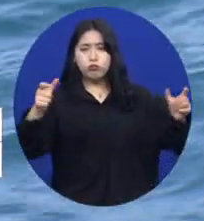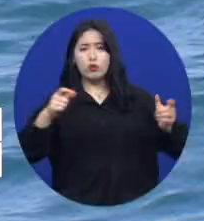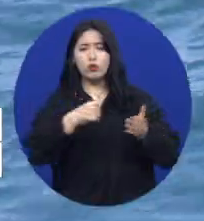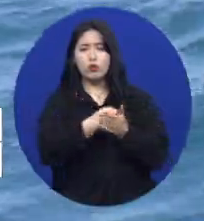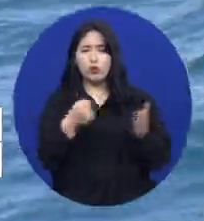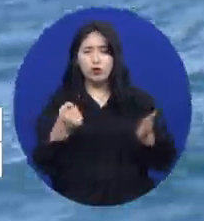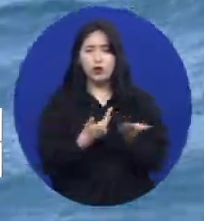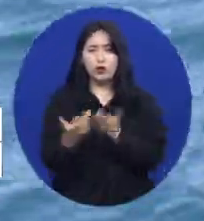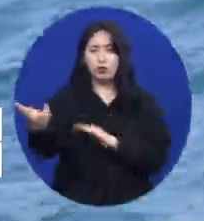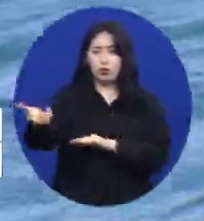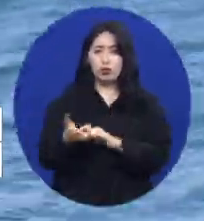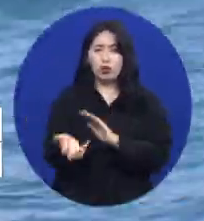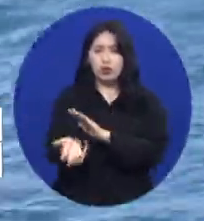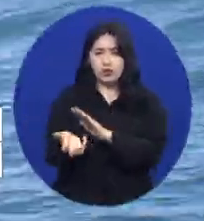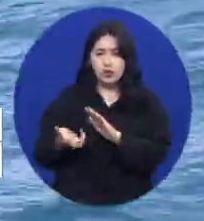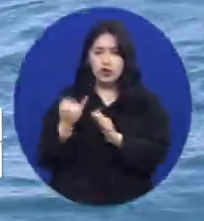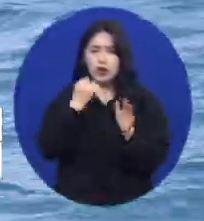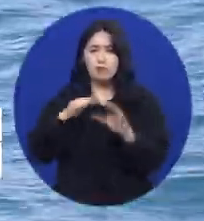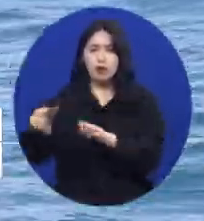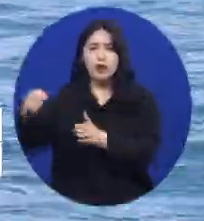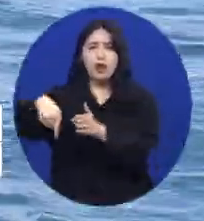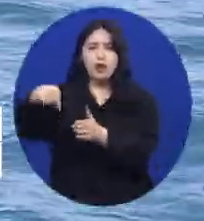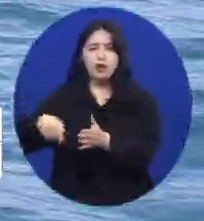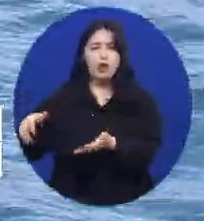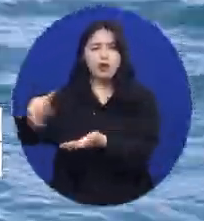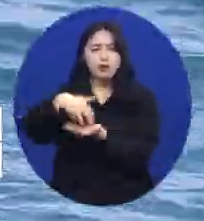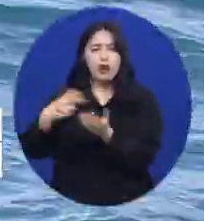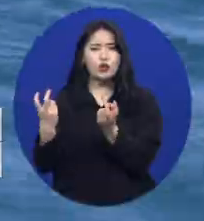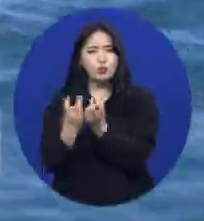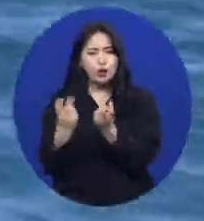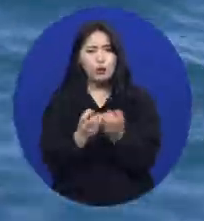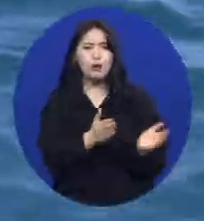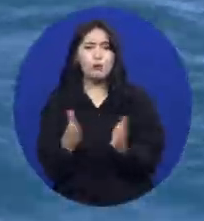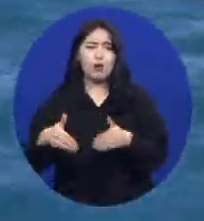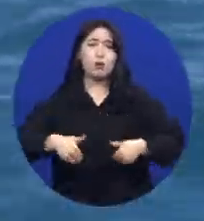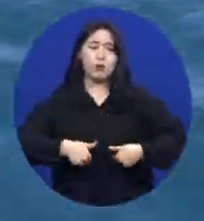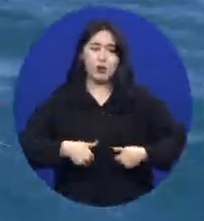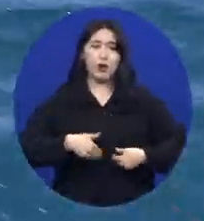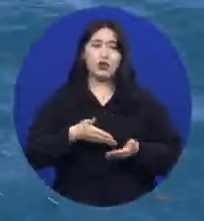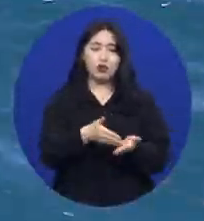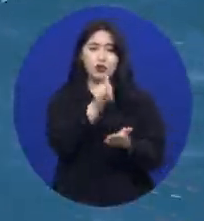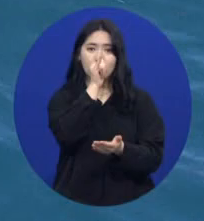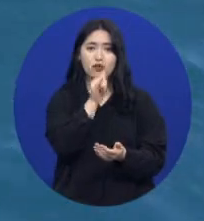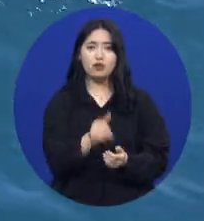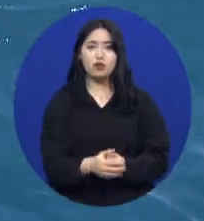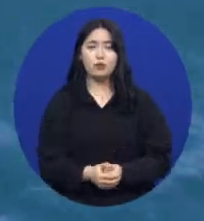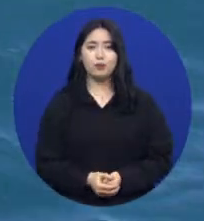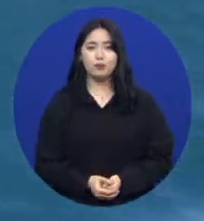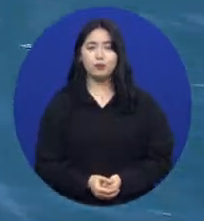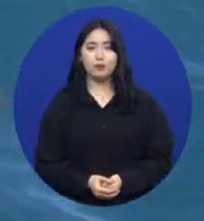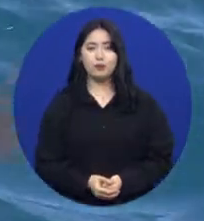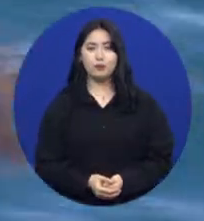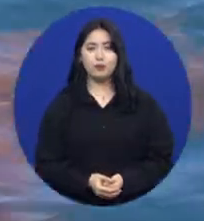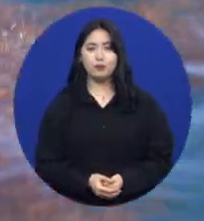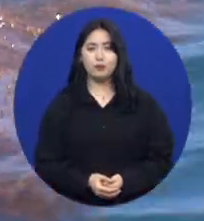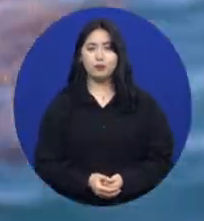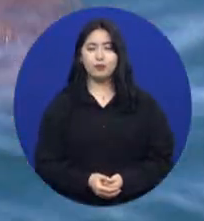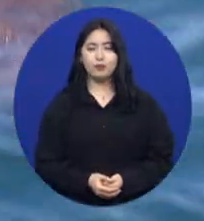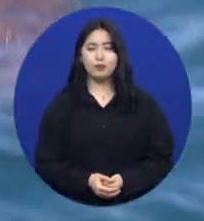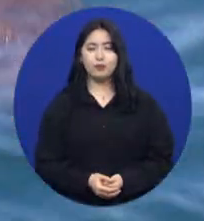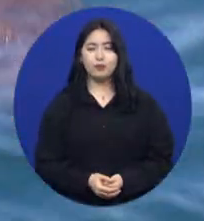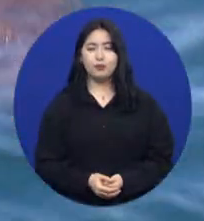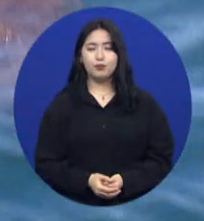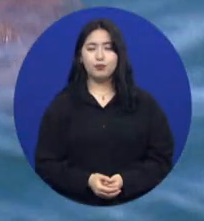연안에 오기 전에 공해상에서 수가 하는 책에도 마련돼야 한다는 지적입니다 mbc 뉴스 수 우승 절입니다